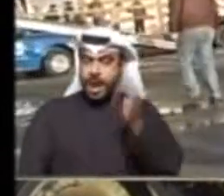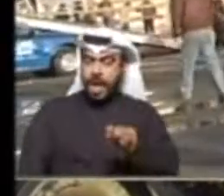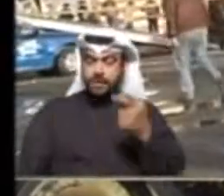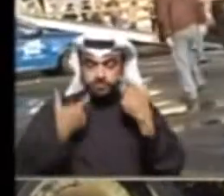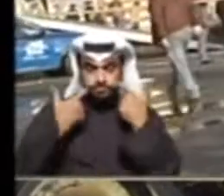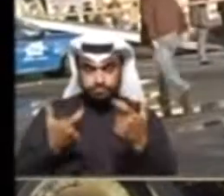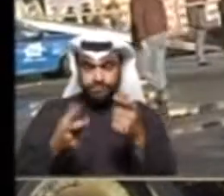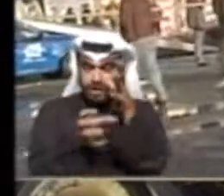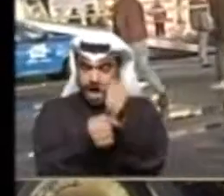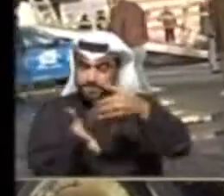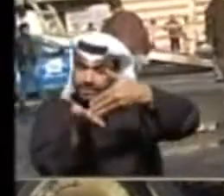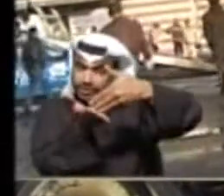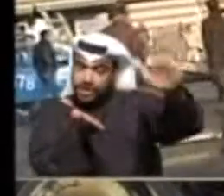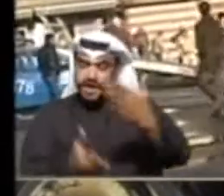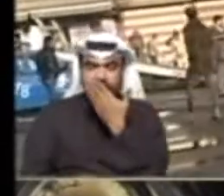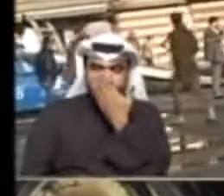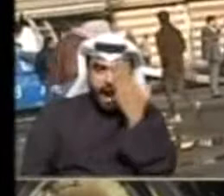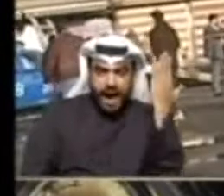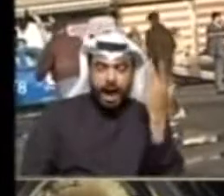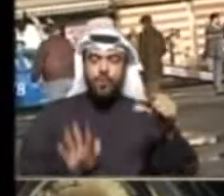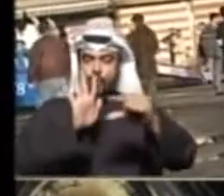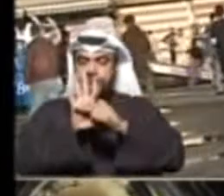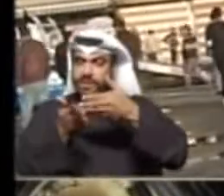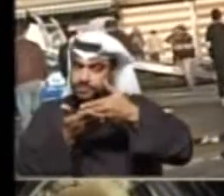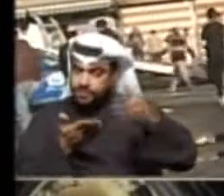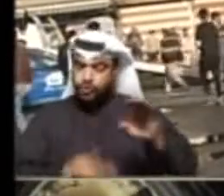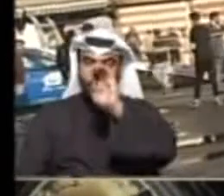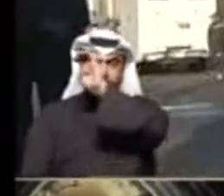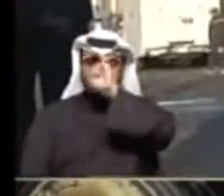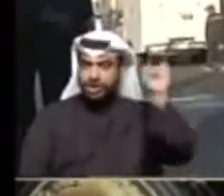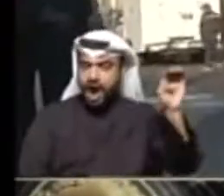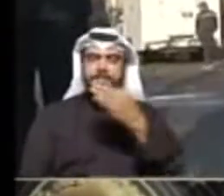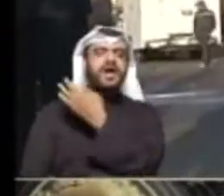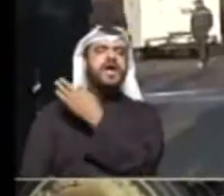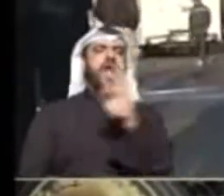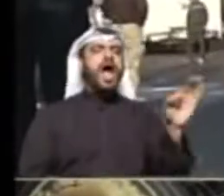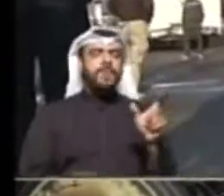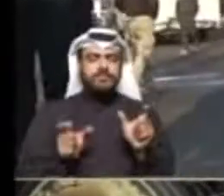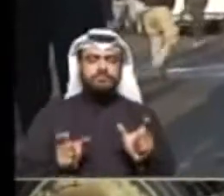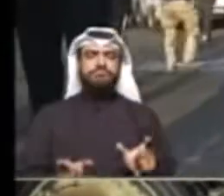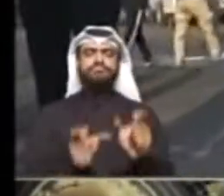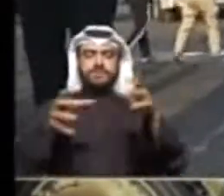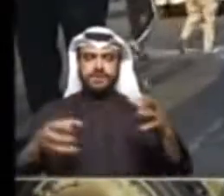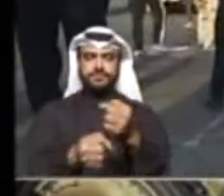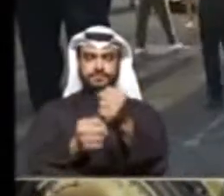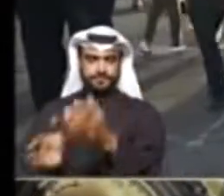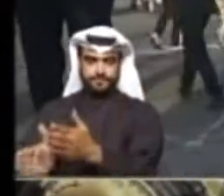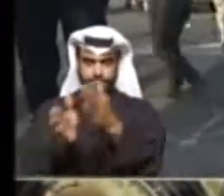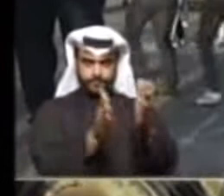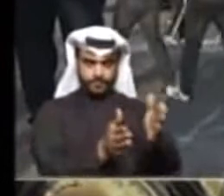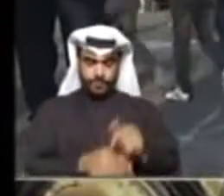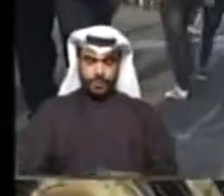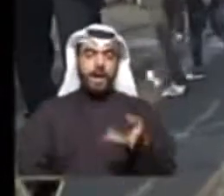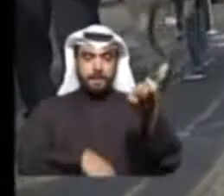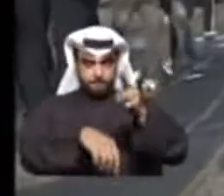جهوده لمكافحة ظاهرة الإرهاب والأعمال الإجرامية والتي تتنافى مع كافة الأديان والقيم والأعراف الإنسانية. ثم